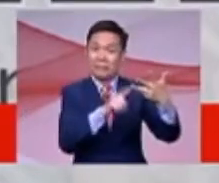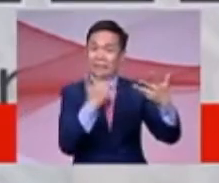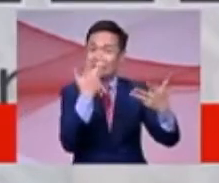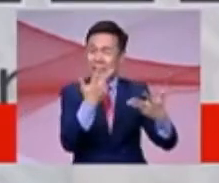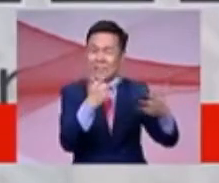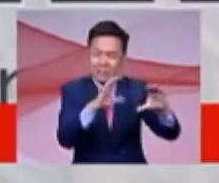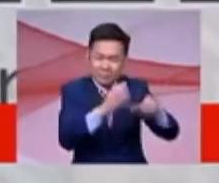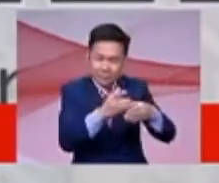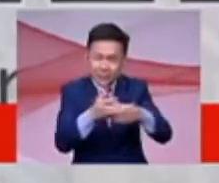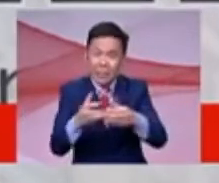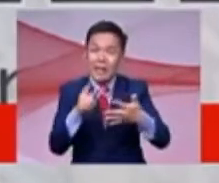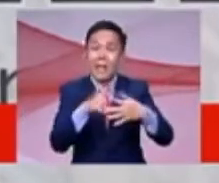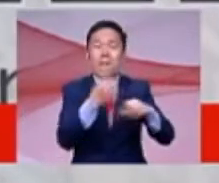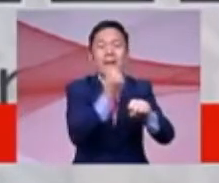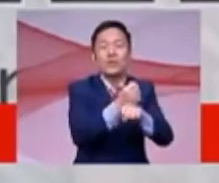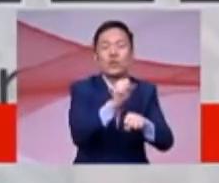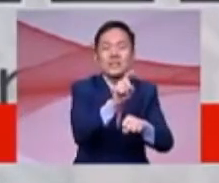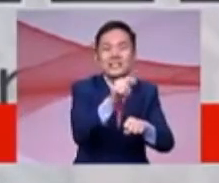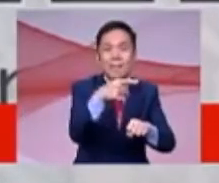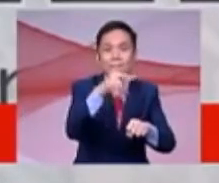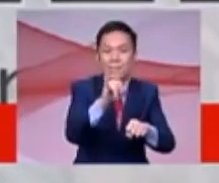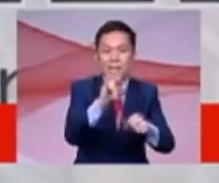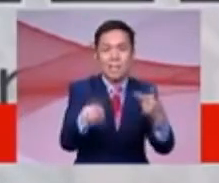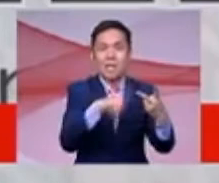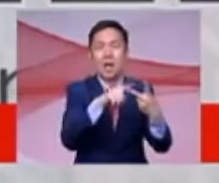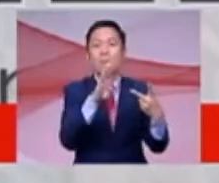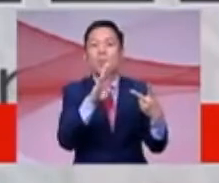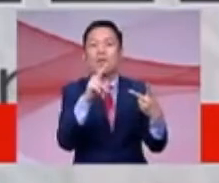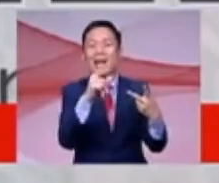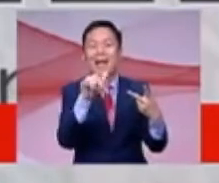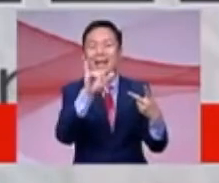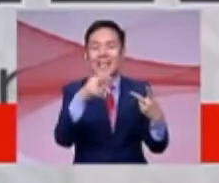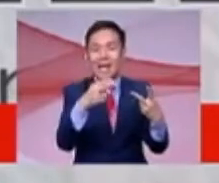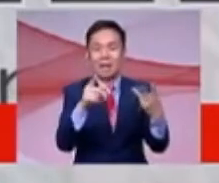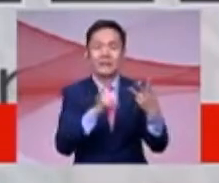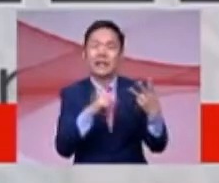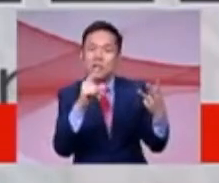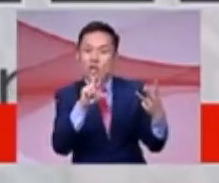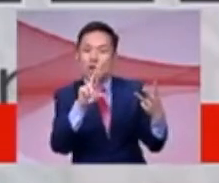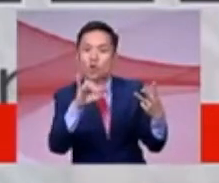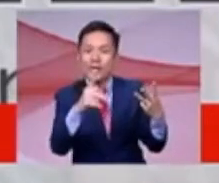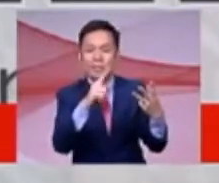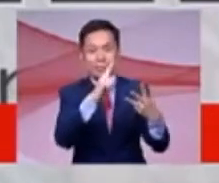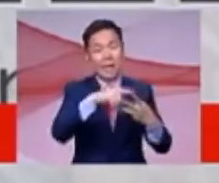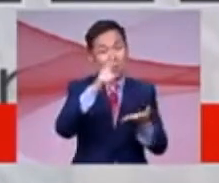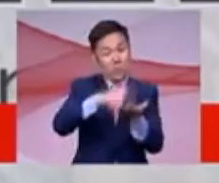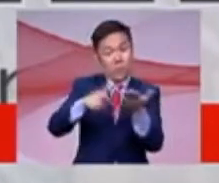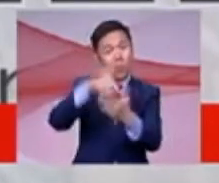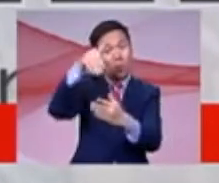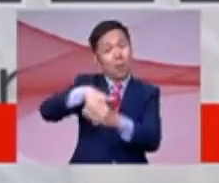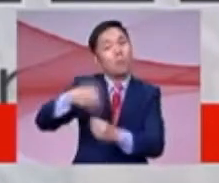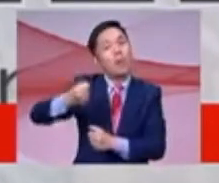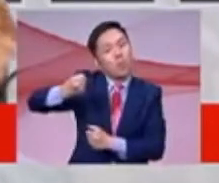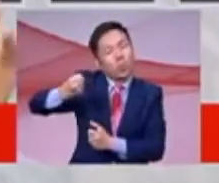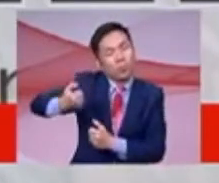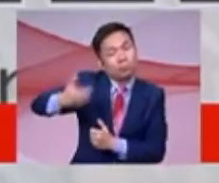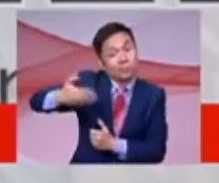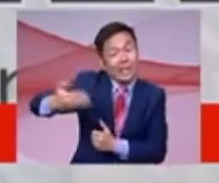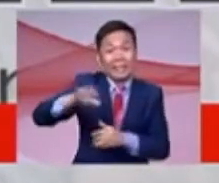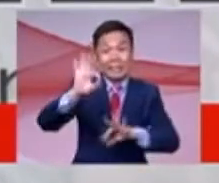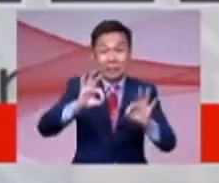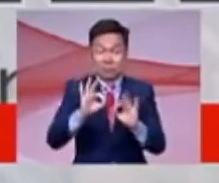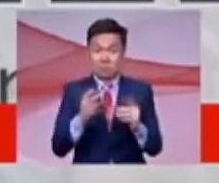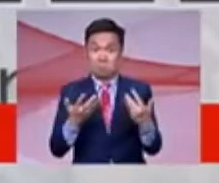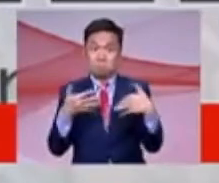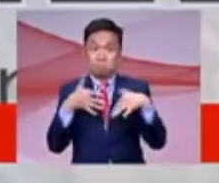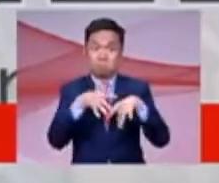kecil iaitu di Batu Sapi dan juga di Bugayah dan di Grip. Jadi kalau ada pilihan raya, pasti ada